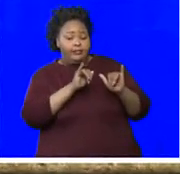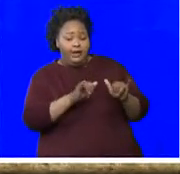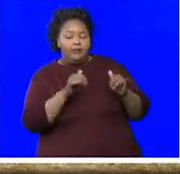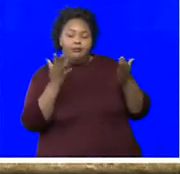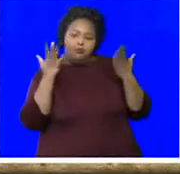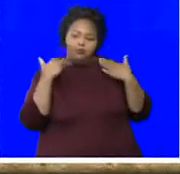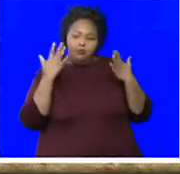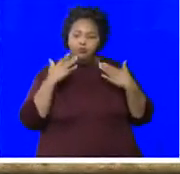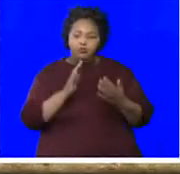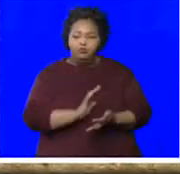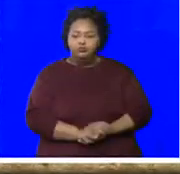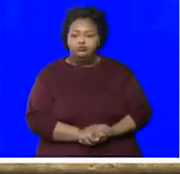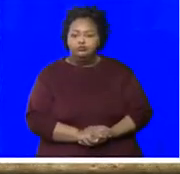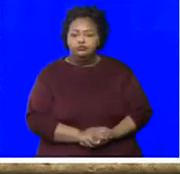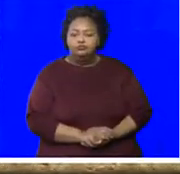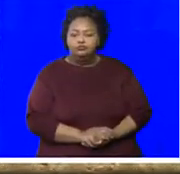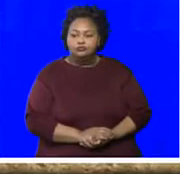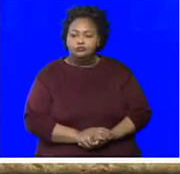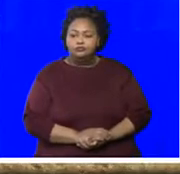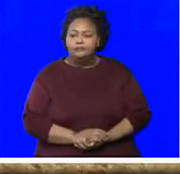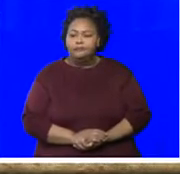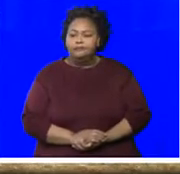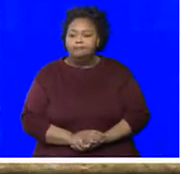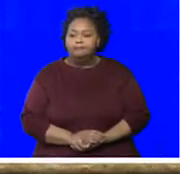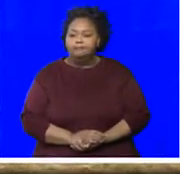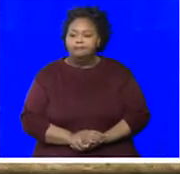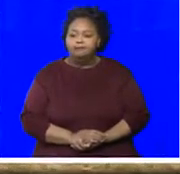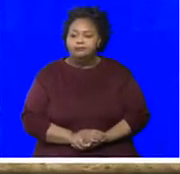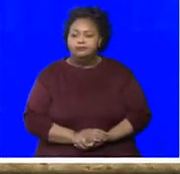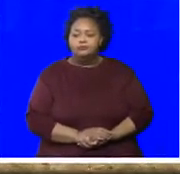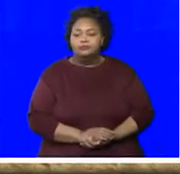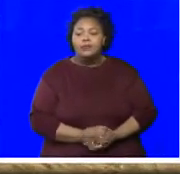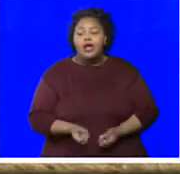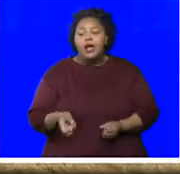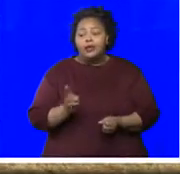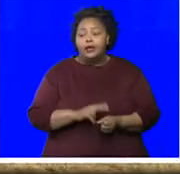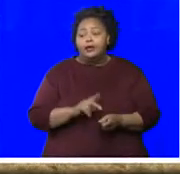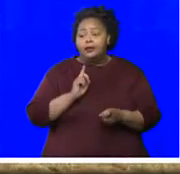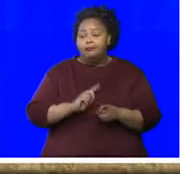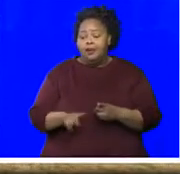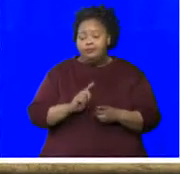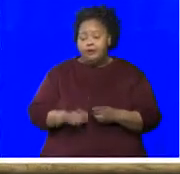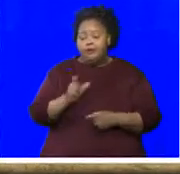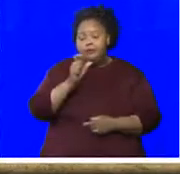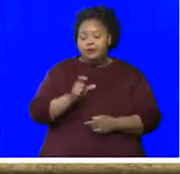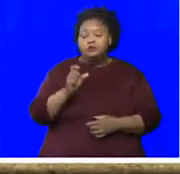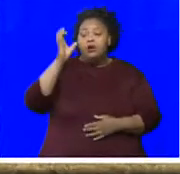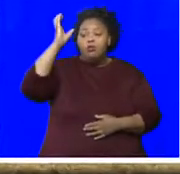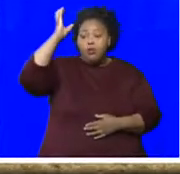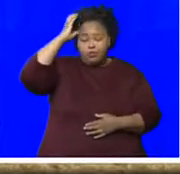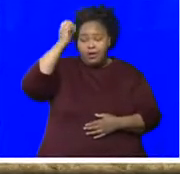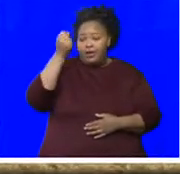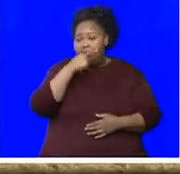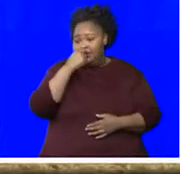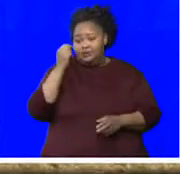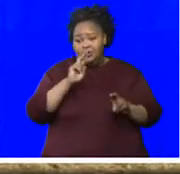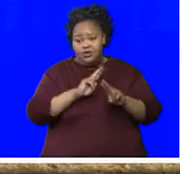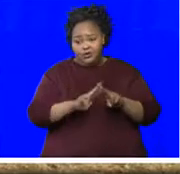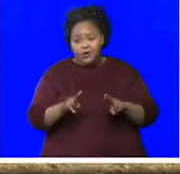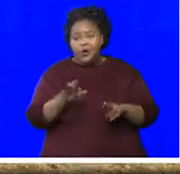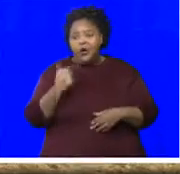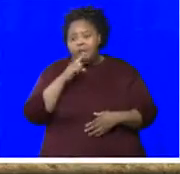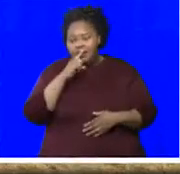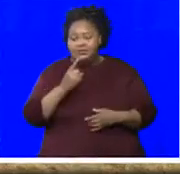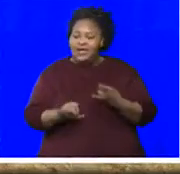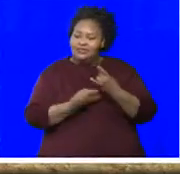elipro, akusilula kudlala nelipro ngoba usadlala naye sowuyafunda nawe sowucorrector lapha nalapha.